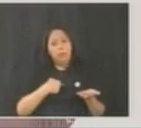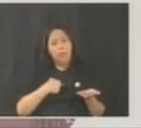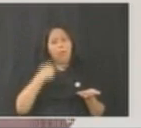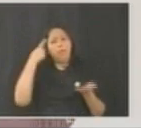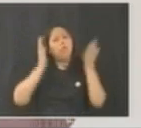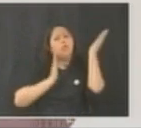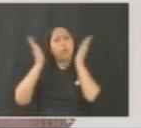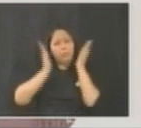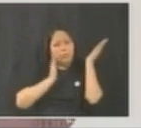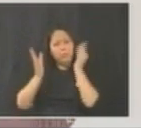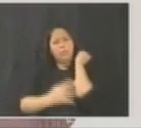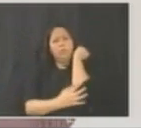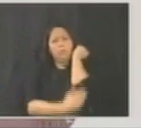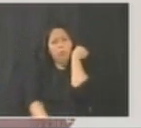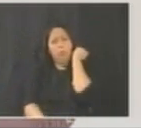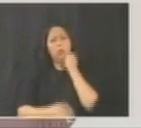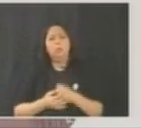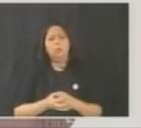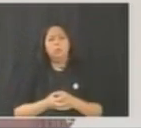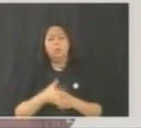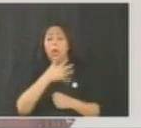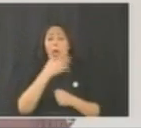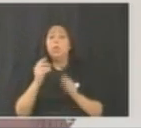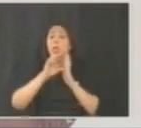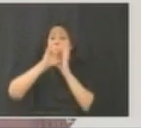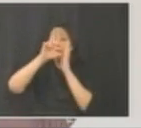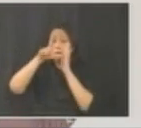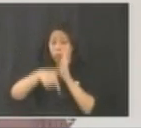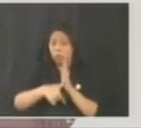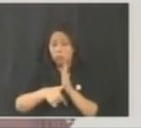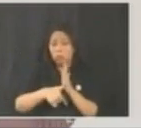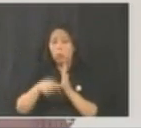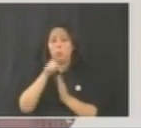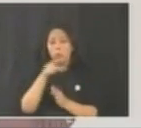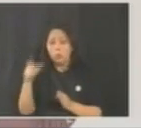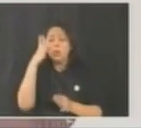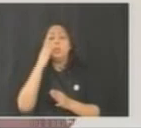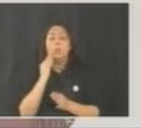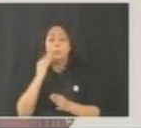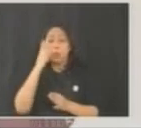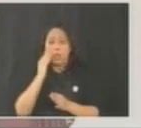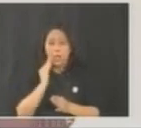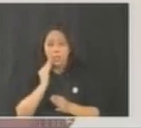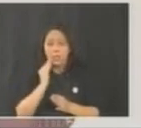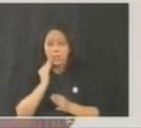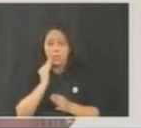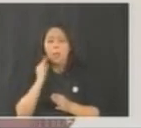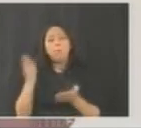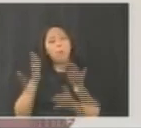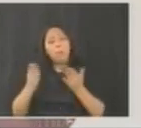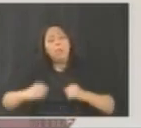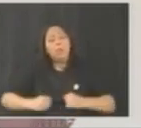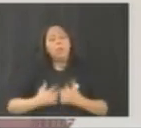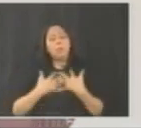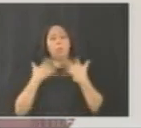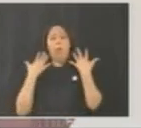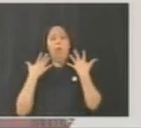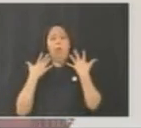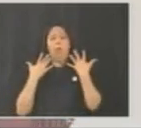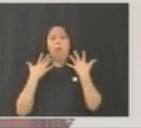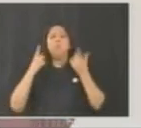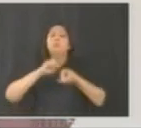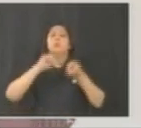yan, magkakaroon din tayo ng inspirasyon na simulan ang pagbabagong